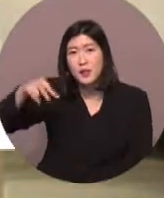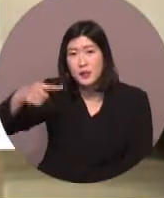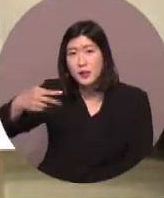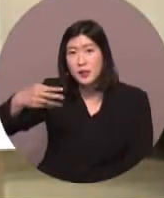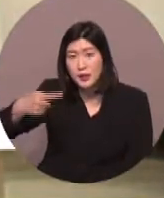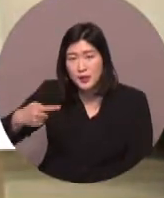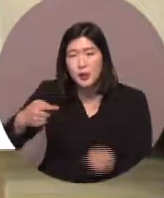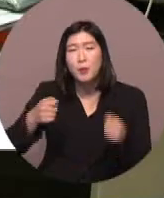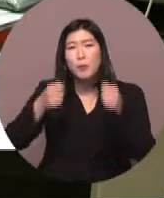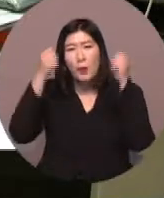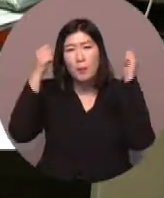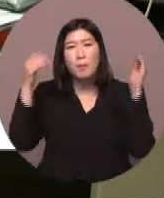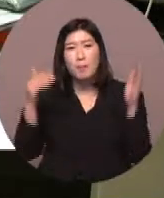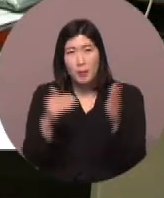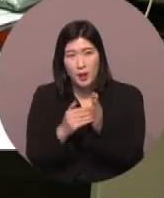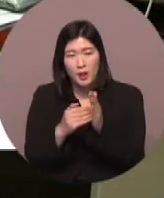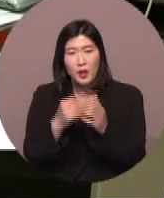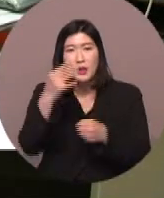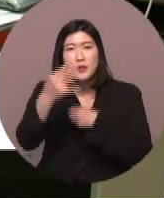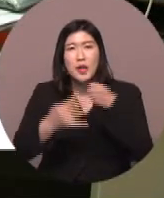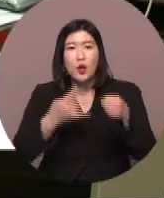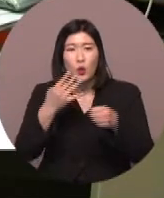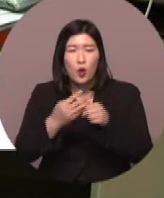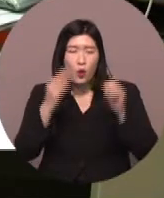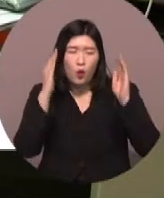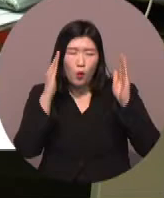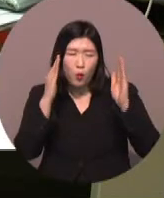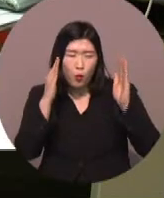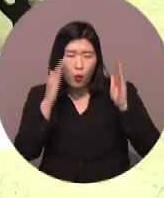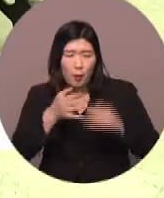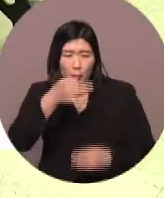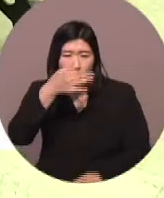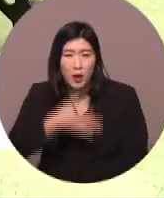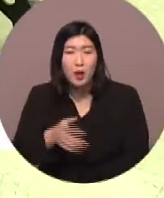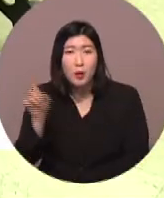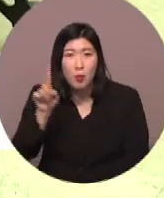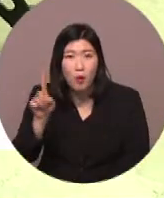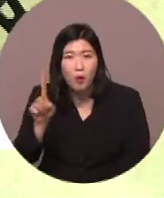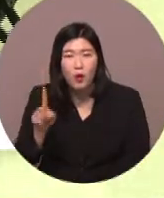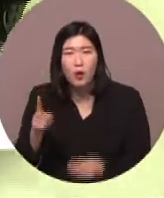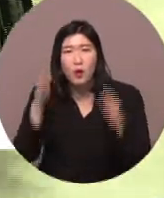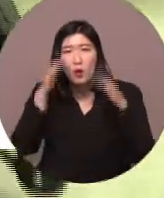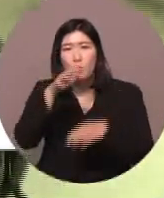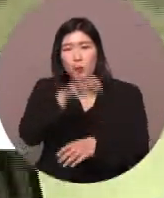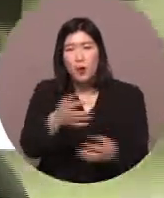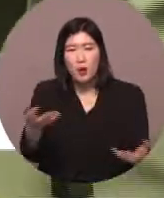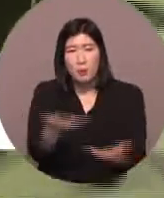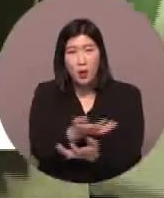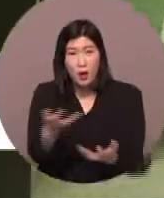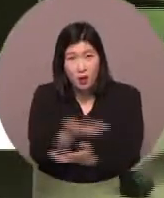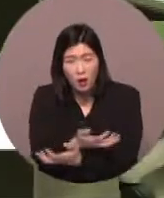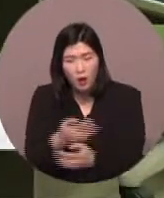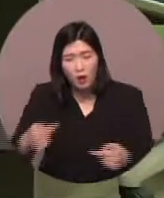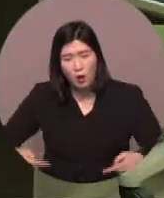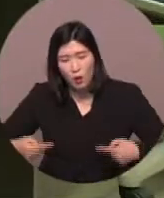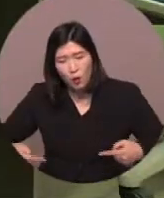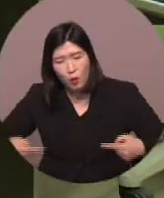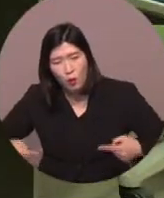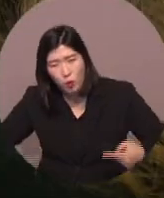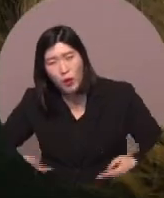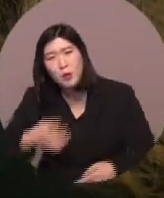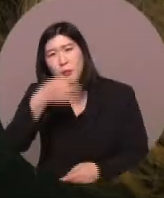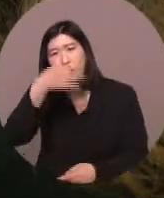됐습니다. 4년간의 학교 생활에서 가장 힘들었던 건 수시로 강의실이 바뀌고 이동을 해야 했다는